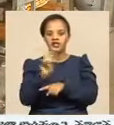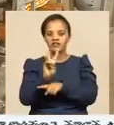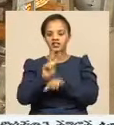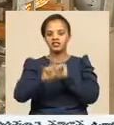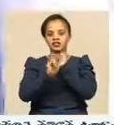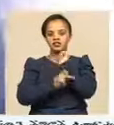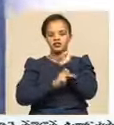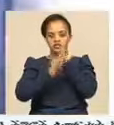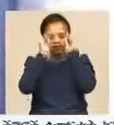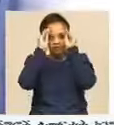ድርጅትም የመምህራኑን ቅሬታና ምላሽ እየተከታተለ ለተመልካቾች የሚያቀርብ ይሆናል።